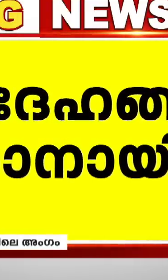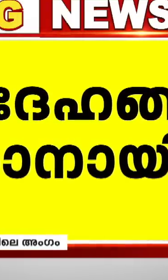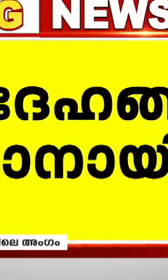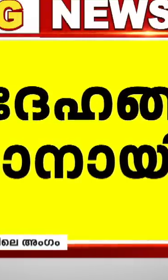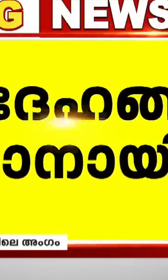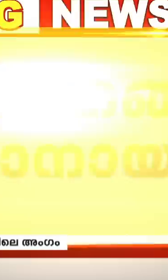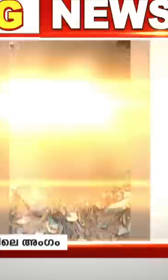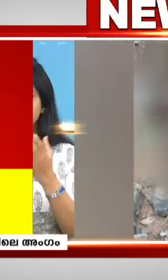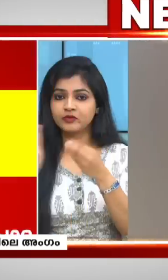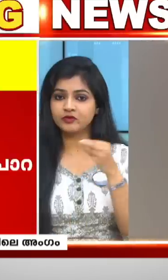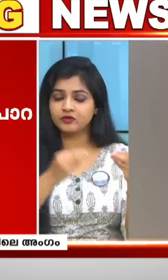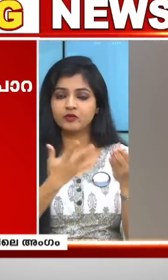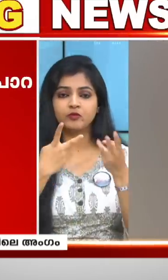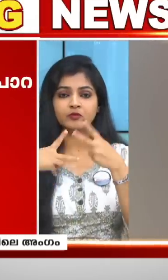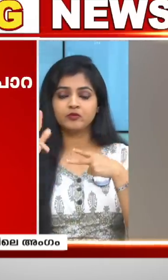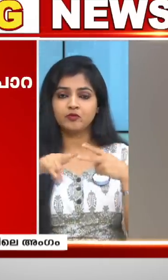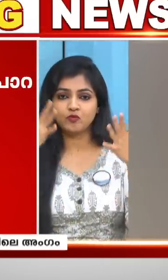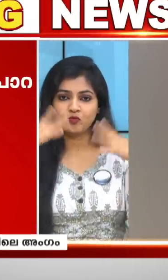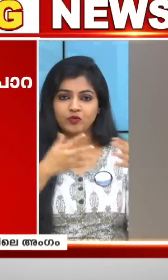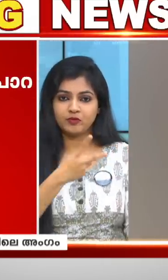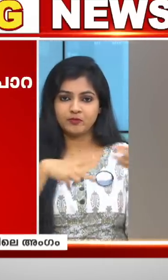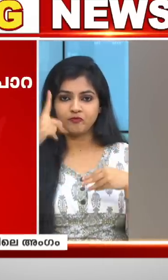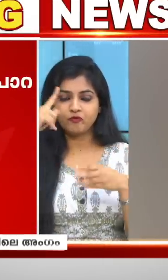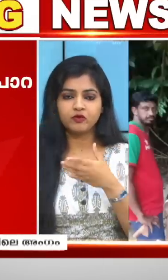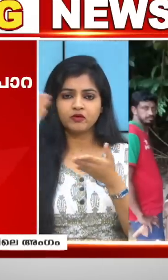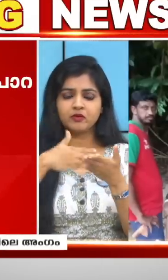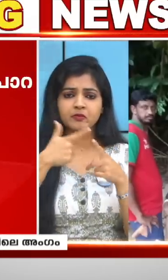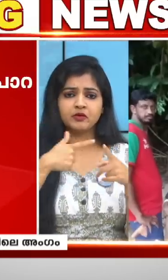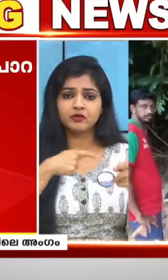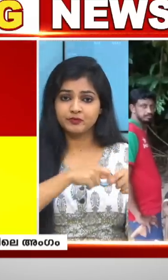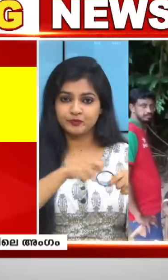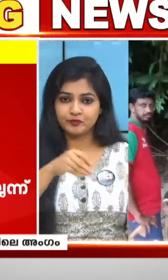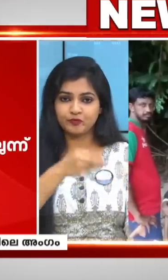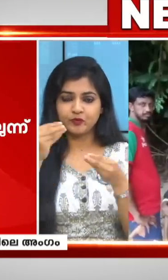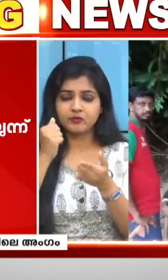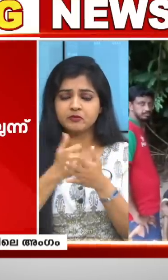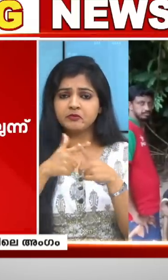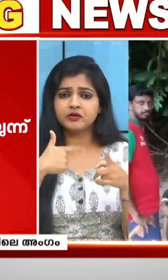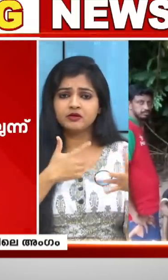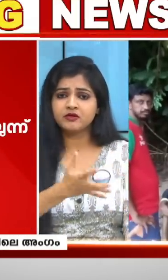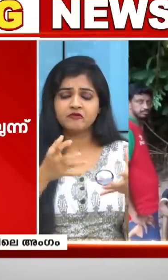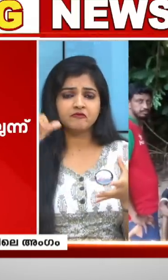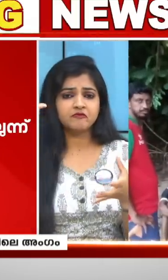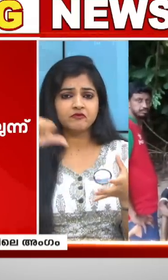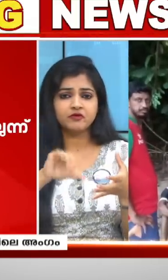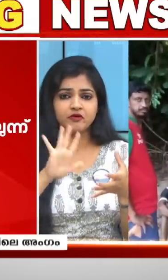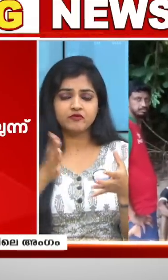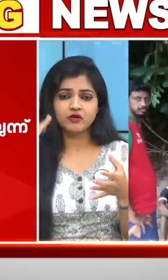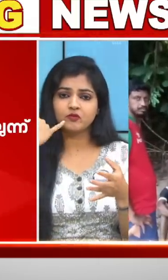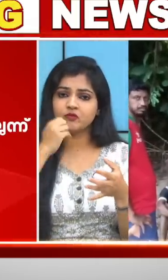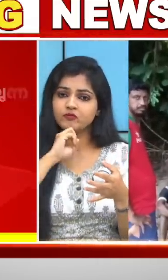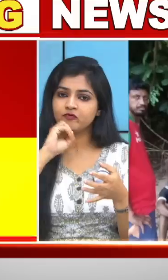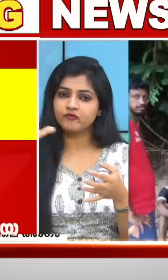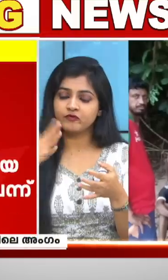വന്ന് അപ്പോൾ ബോഡി എടുക്കാനാണ് അവർ വന്നിട്ടുള്ളത്. അപ്പൊ നമ്മൾ അത് പാക്ക് ചെയ്ത് കൊടുക്കണം. അപ്പൊ നമുക്കത് ചെയ്യാൻ കഴിയൂല. നമ്മളെ വിളിച്ച് പറയുന്നുണ്ട്,